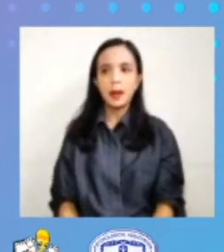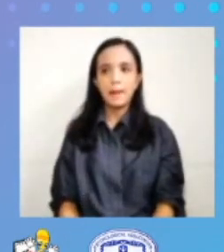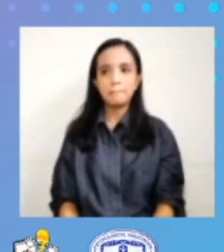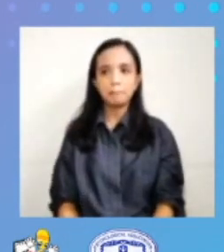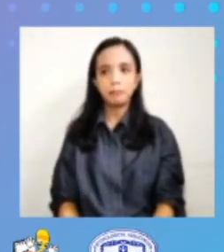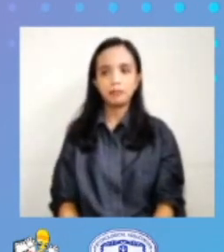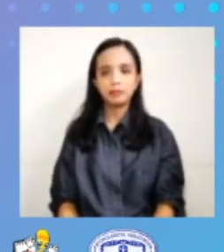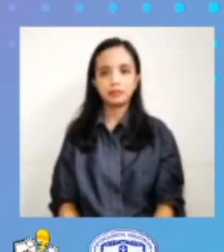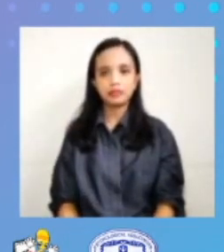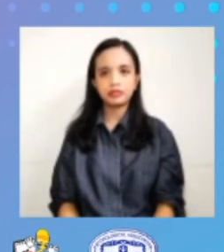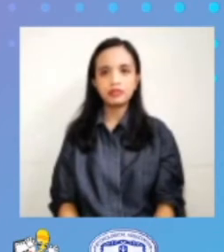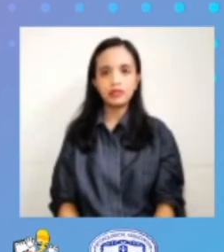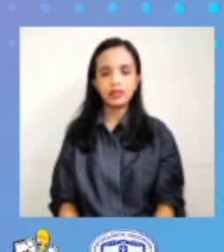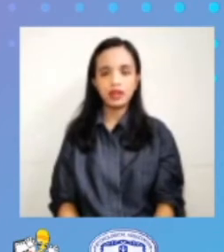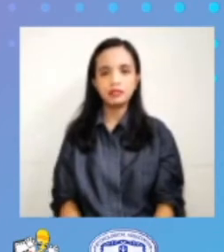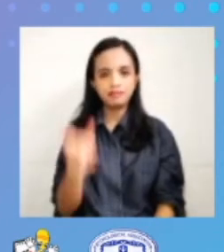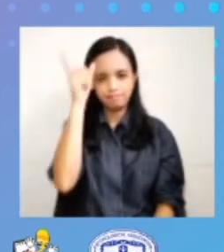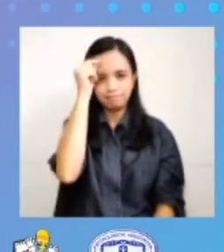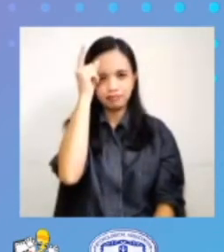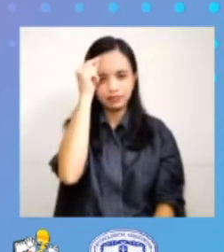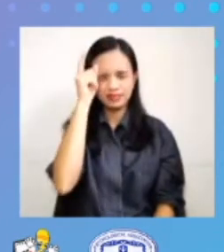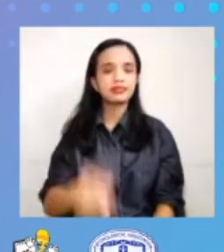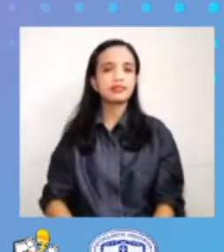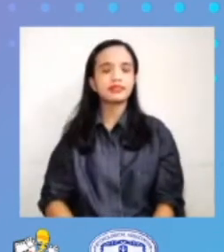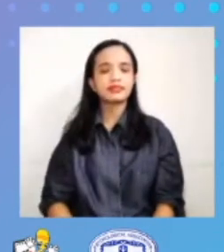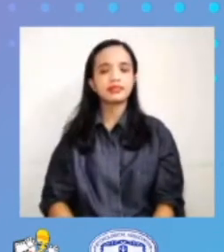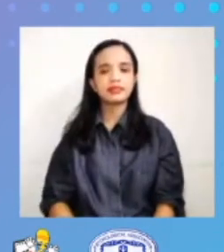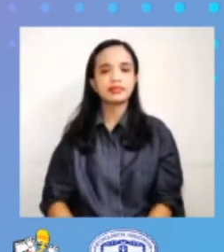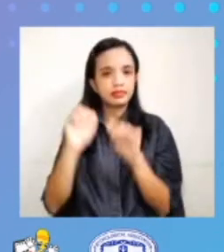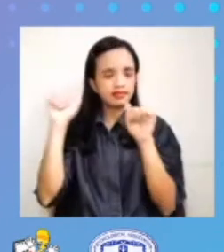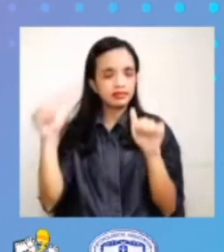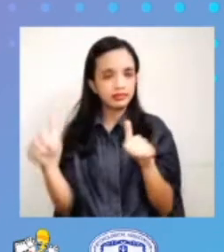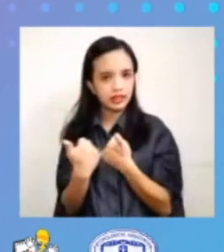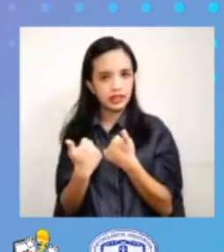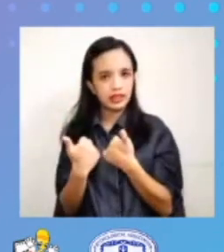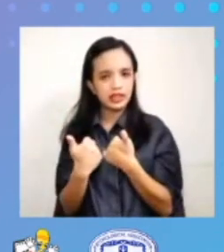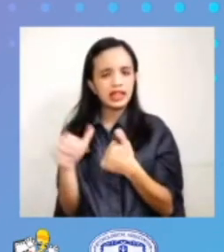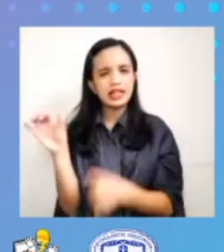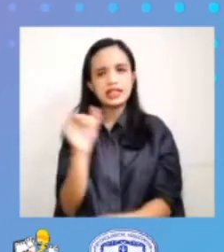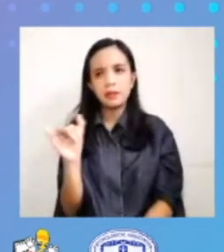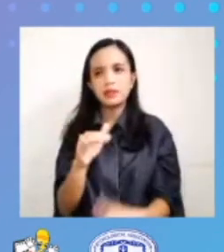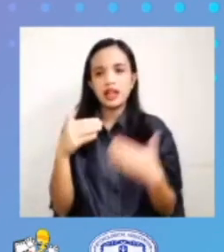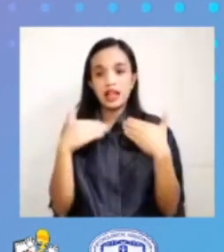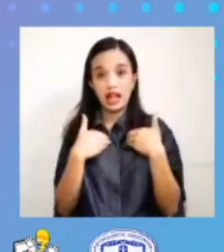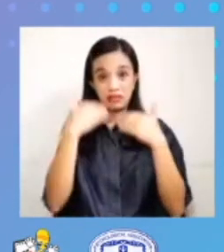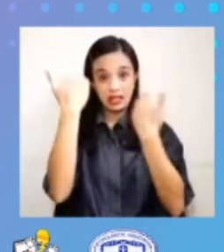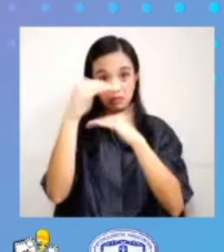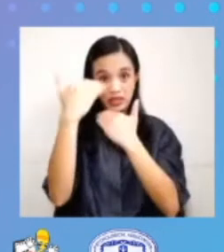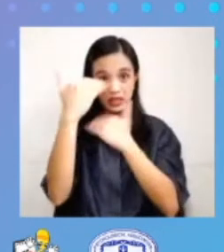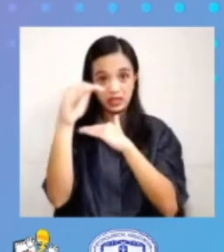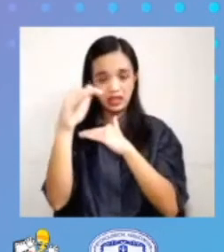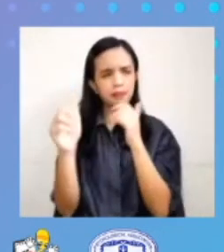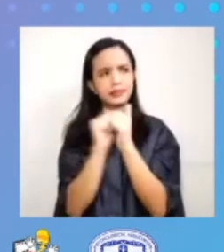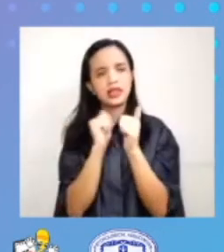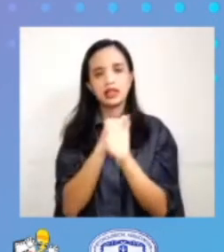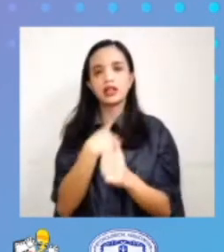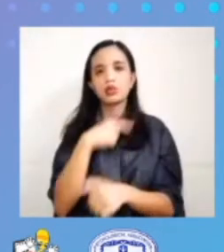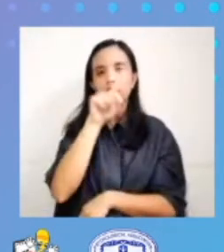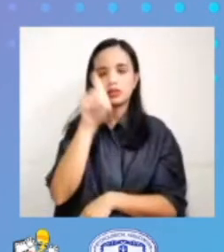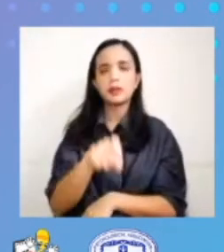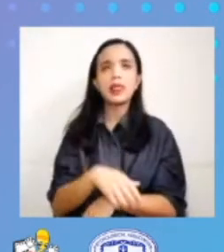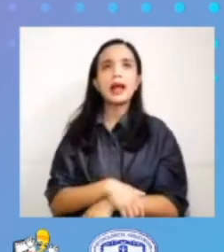din. I agree John, with that. pwedeng request? Sige po, Miss Jen. Pwede bang sa infographic natin, yun ang pinakamalaking